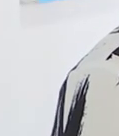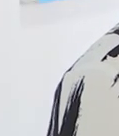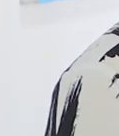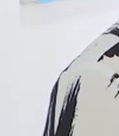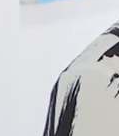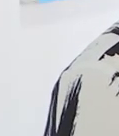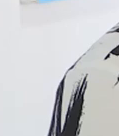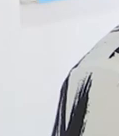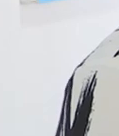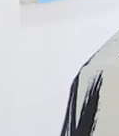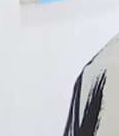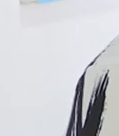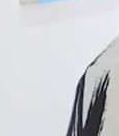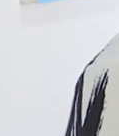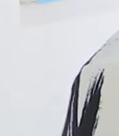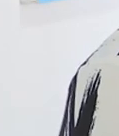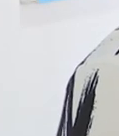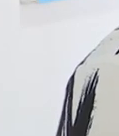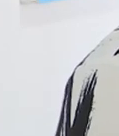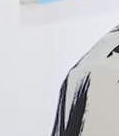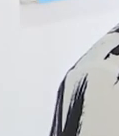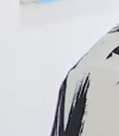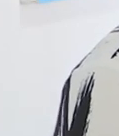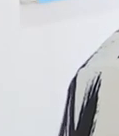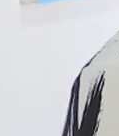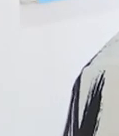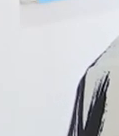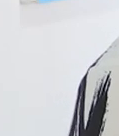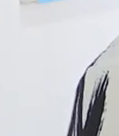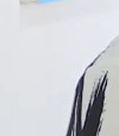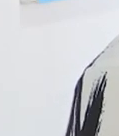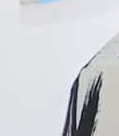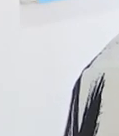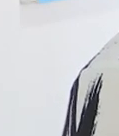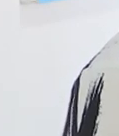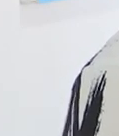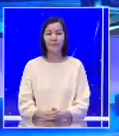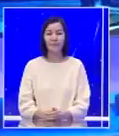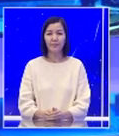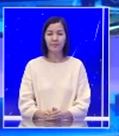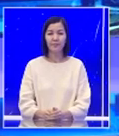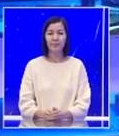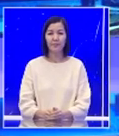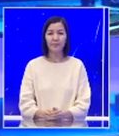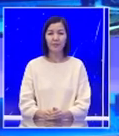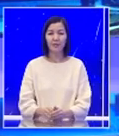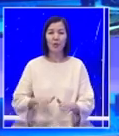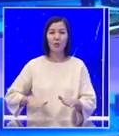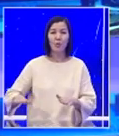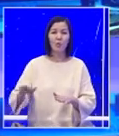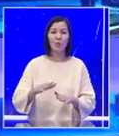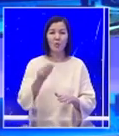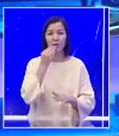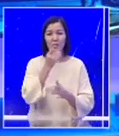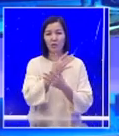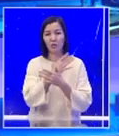бағалаулар қойылмайды. Яғни бүгінгі күнде олар уже бүгін бар, ертең бар, олар уже аяқтап болды. Өңірде азық-түлік